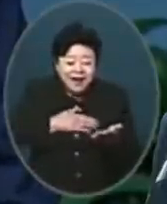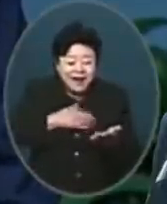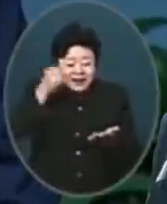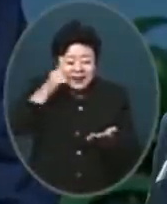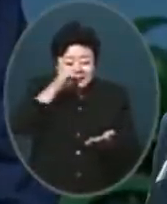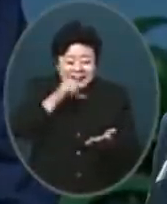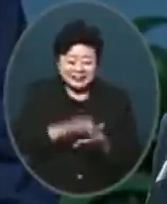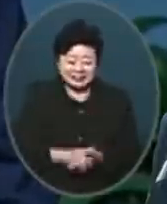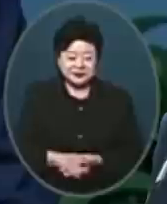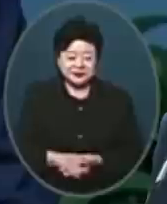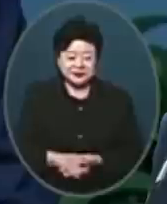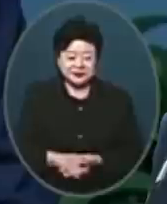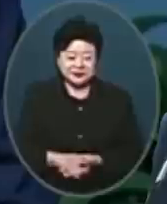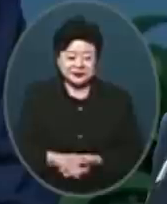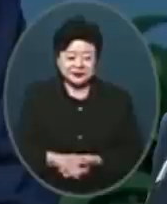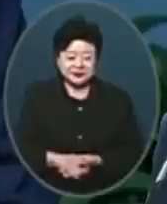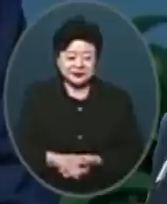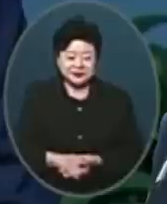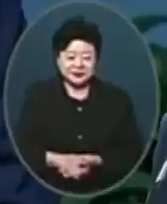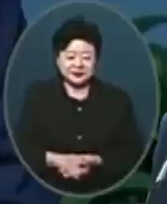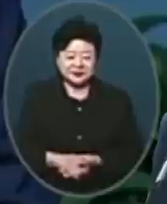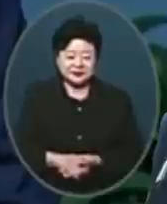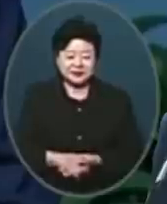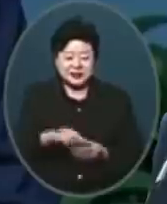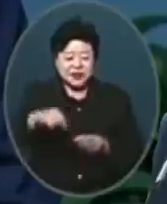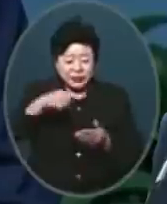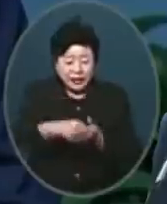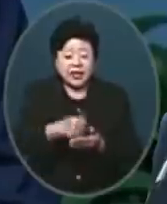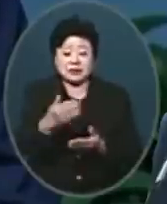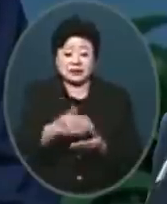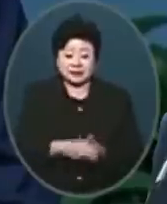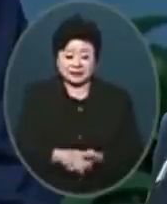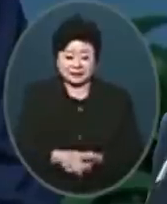기록을 해놓고 선택한 것입니다.